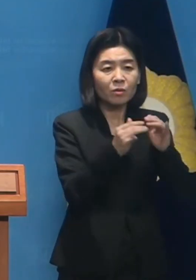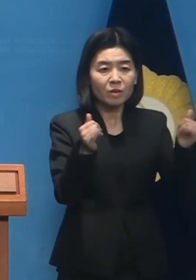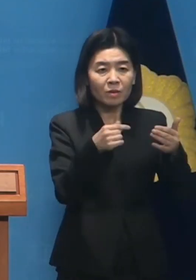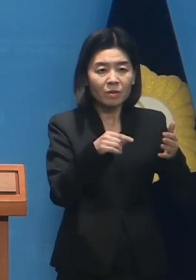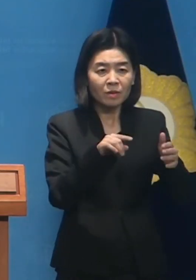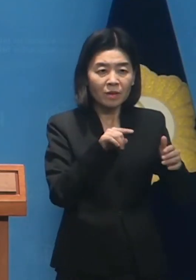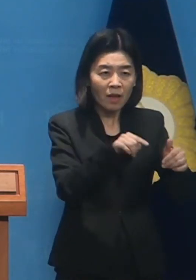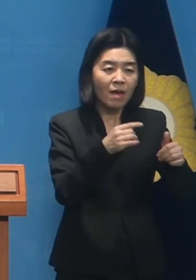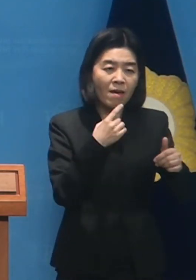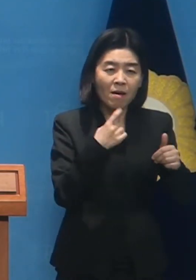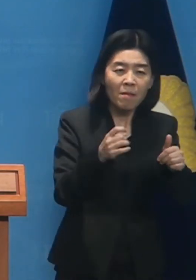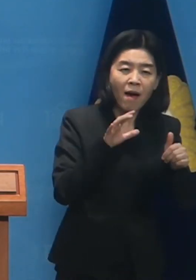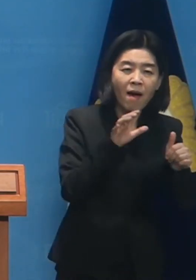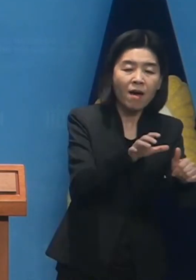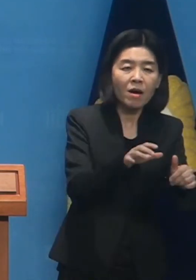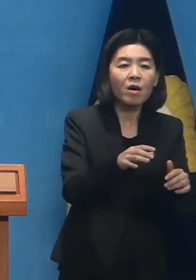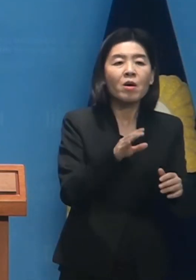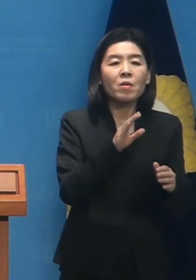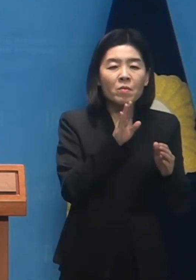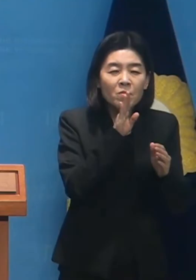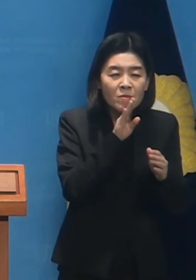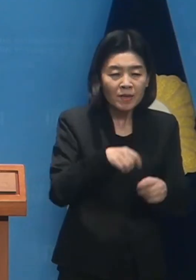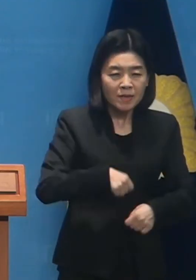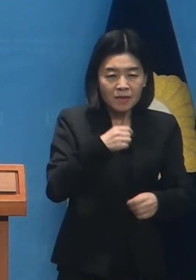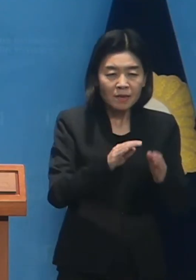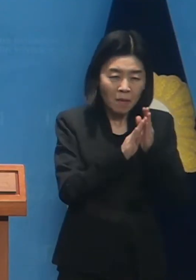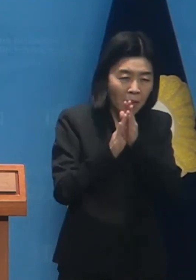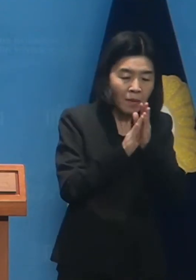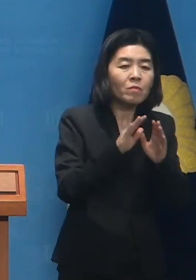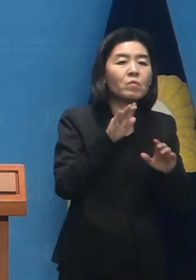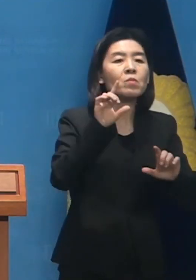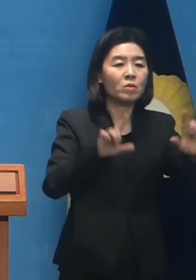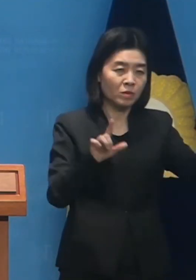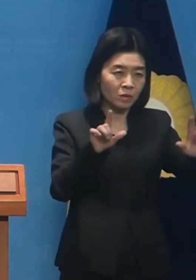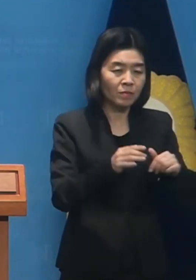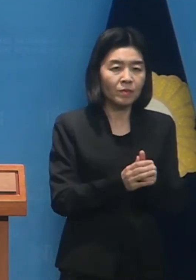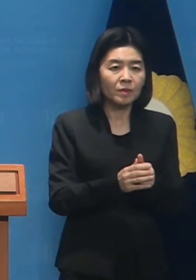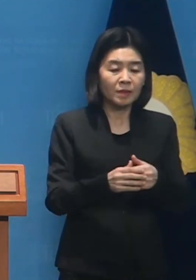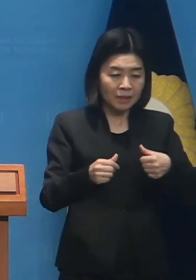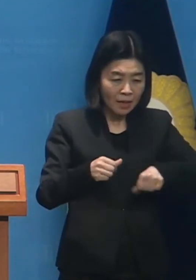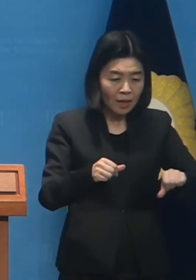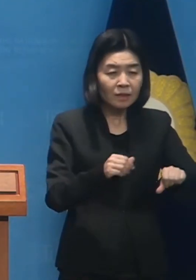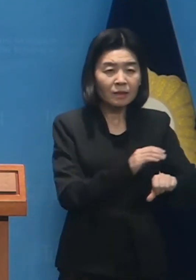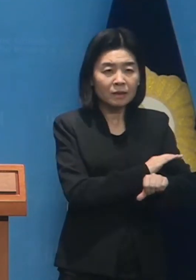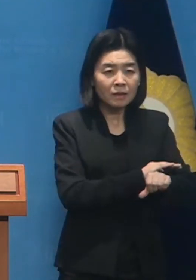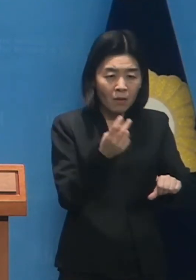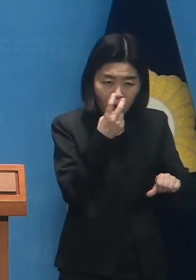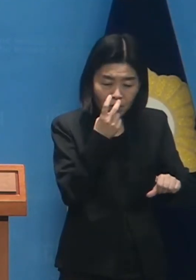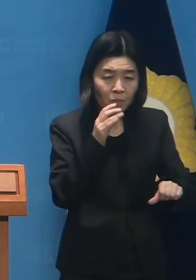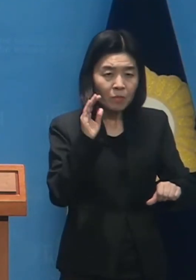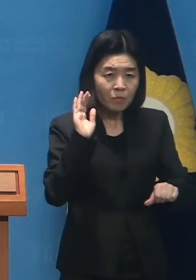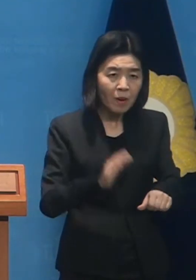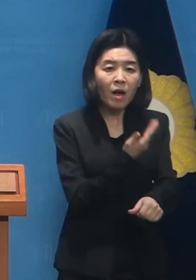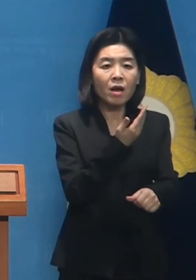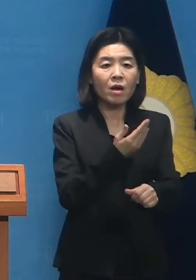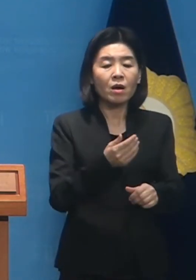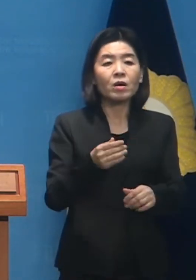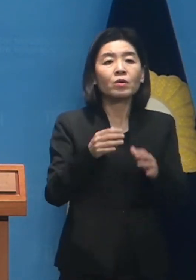협박이며 본질을 회피하려는 기만적 태도에 불과합니다. 자식 하나도 제대로 단속 못하면서